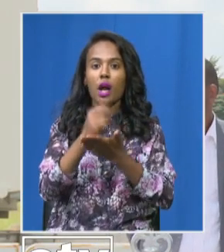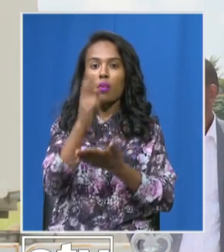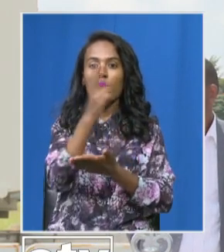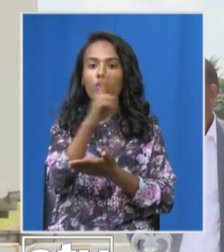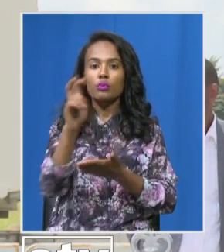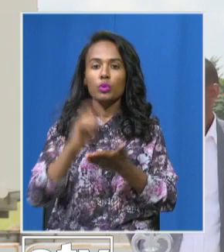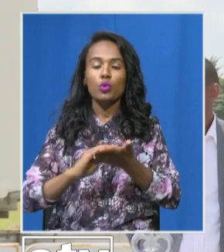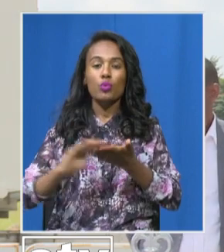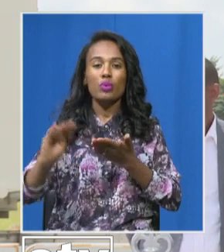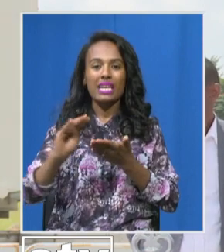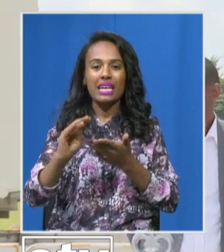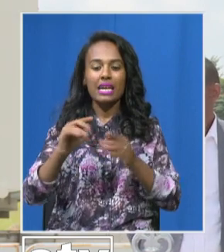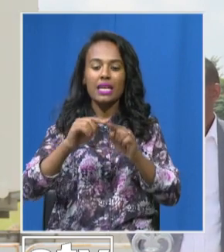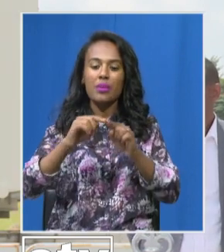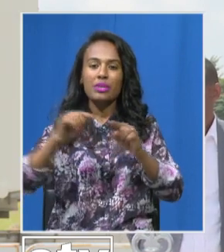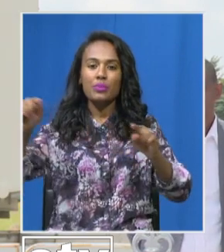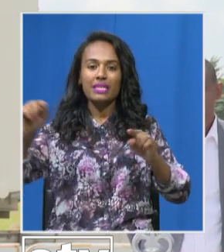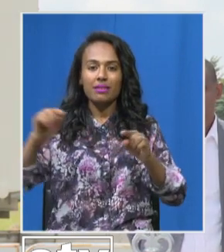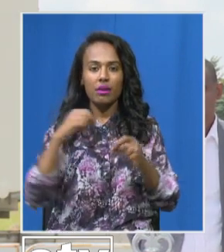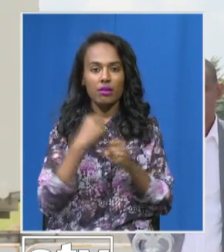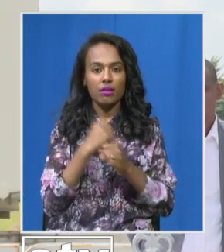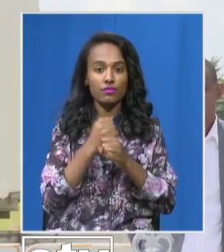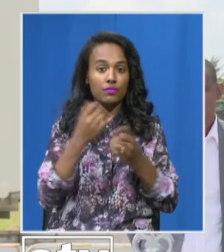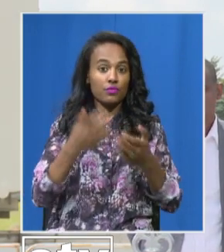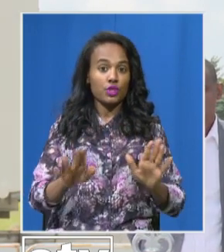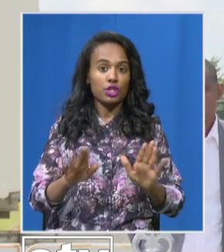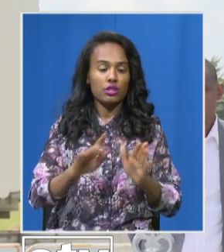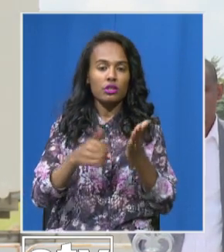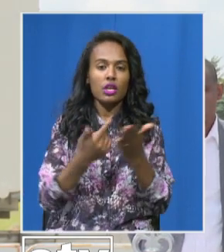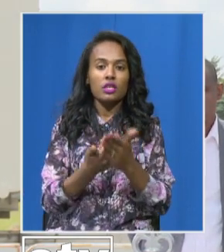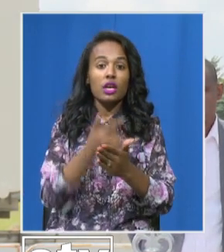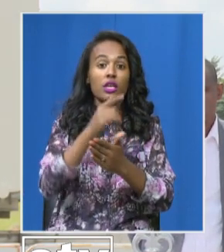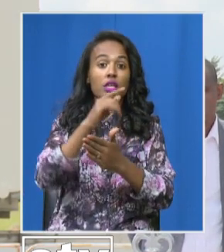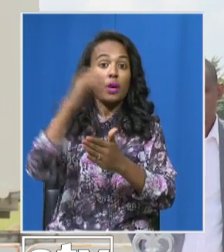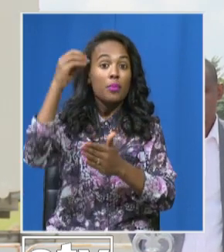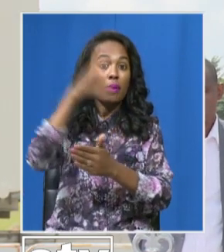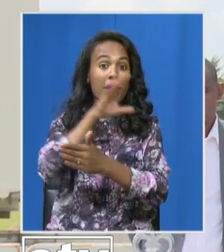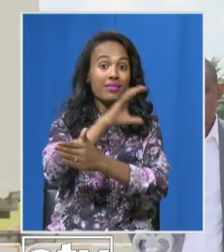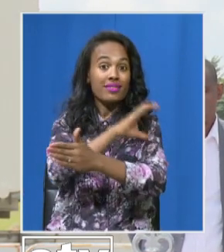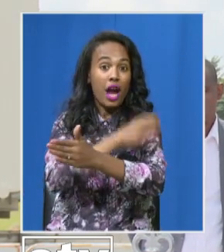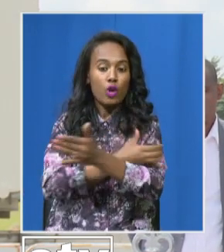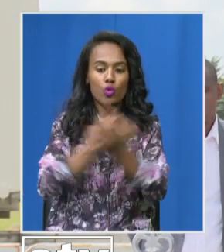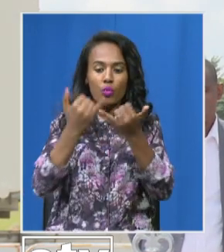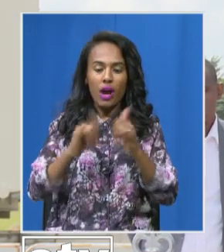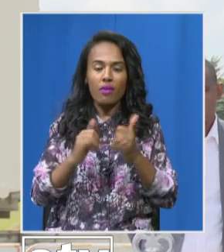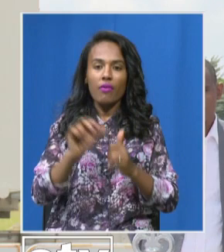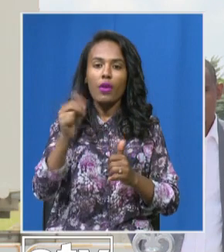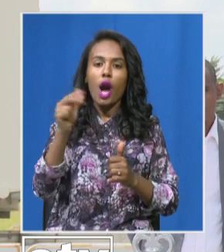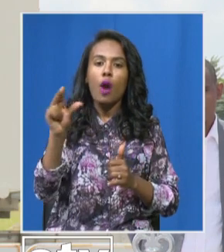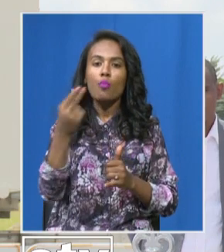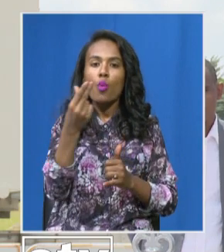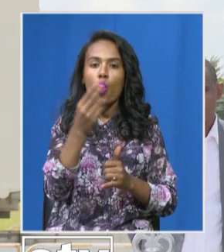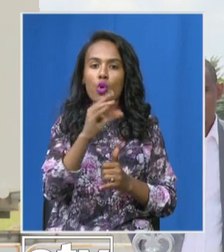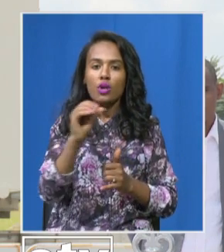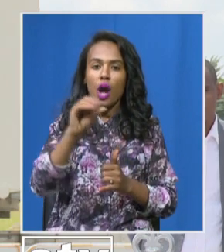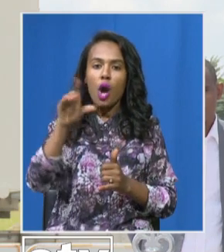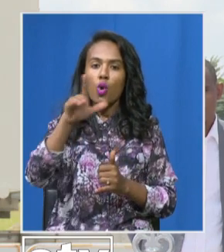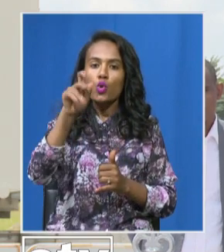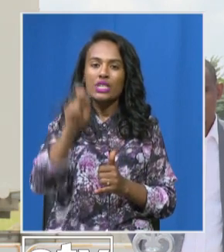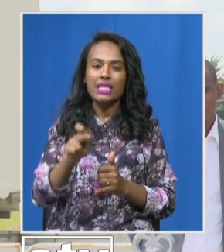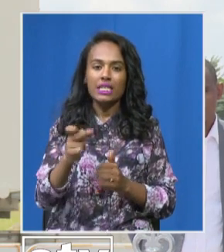በ200 ሚሊዮን ብር የመስመር ዝርጋታም ተሰርቶለታል። ስለዚህ የመብራት ኃይሉ ንዑስ ማከፋፈያ አምቦና ጉደር ከተሞችን